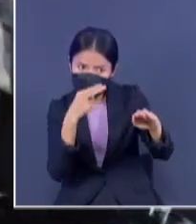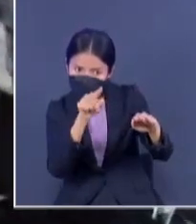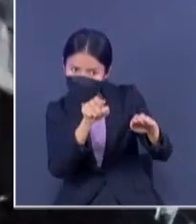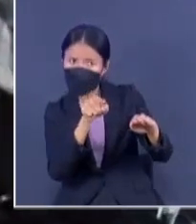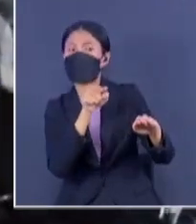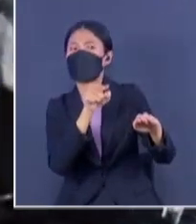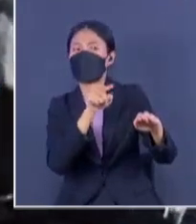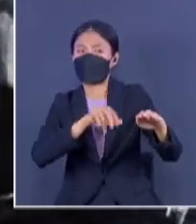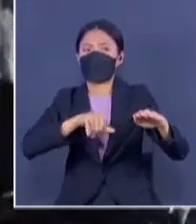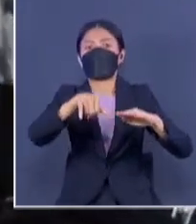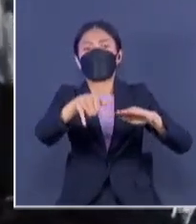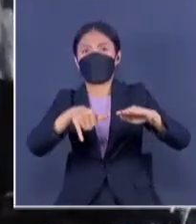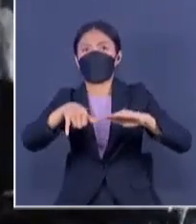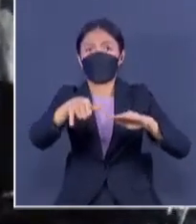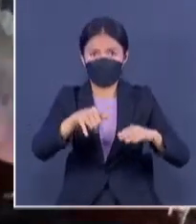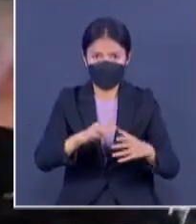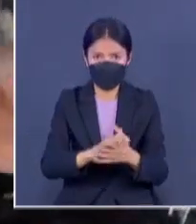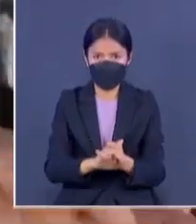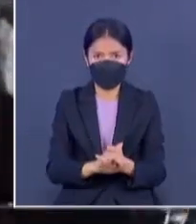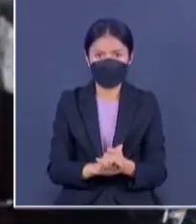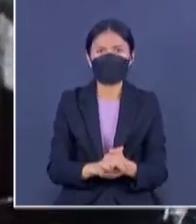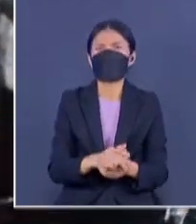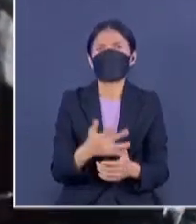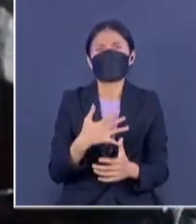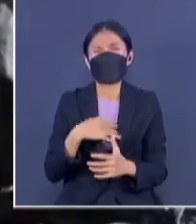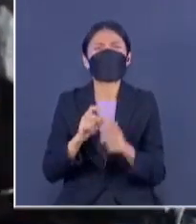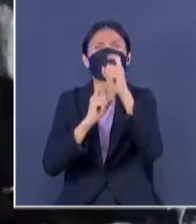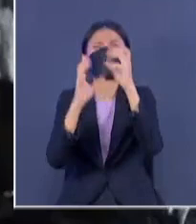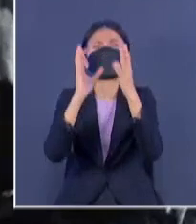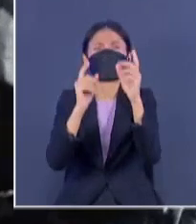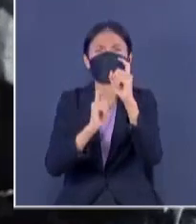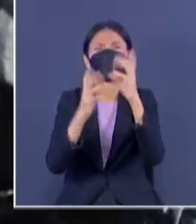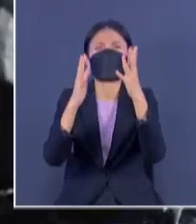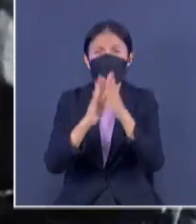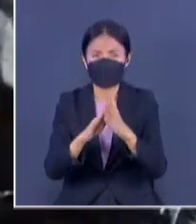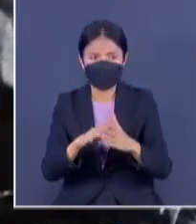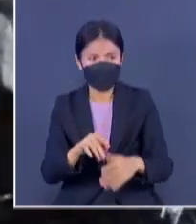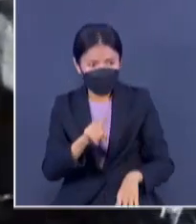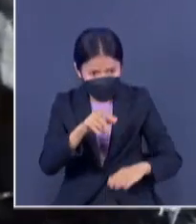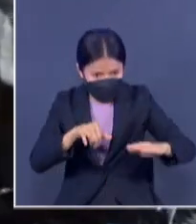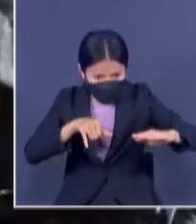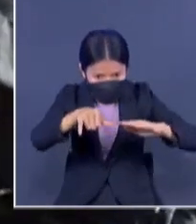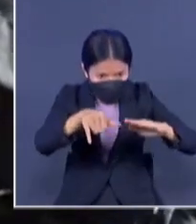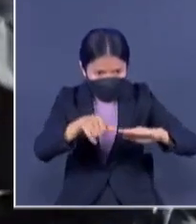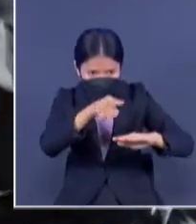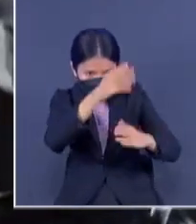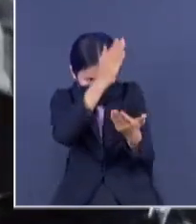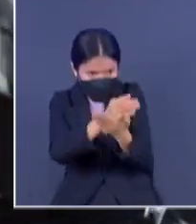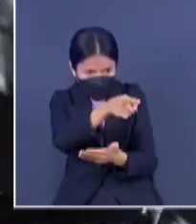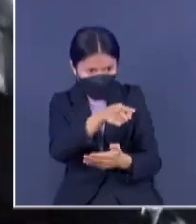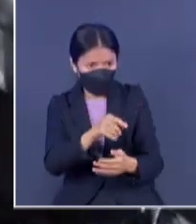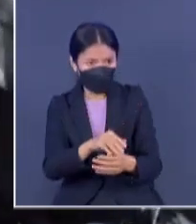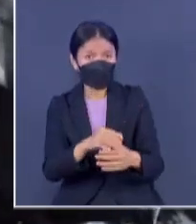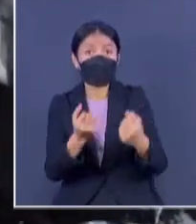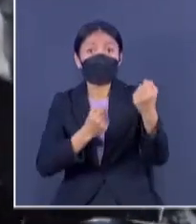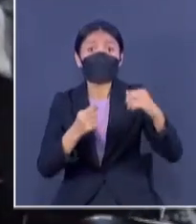ับ แต่ก็ไม่ทำอะไรใช่ ไหมไม่ทำไรแค่ไปยืนดักเฉยๆว่าคุณต้องจอดนะจอดแบบเขาจะ